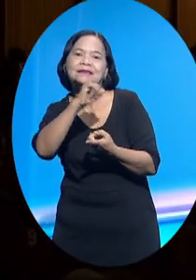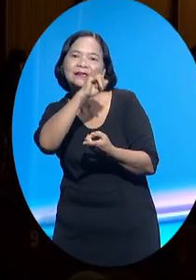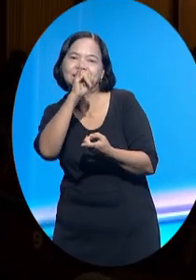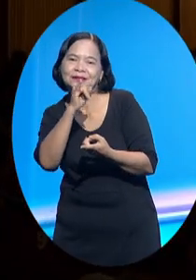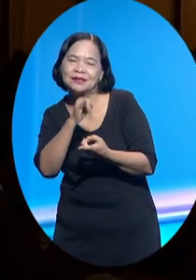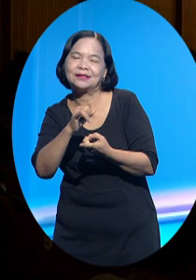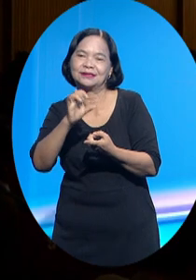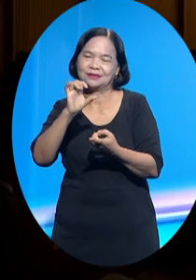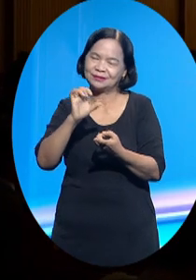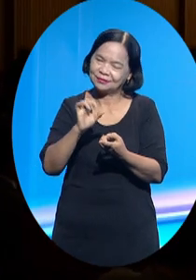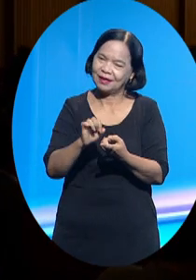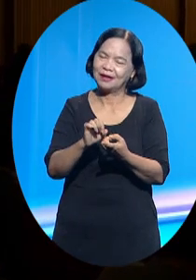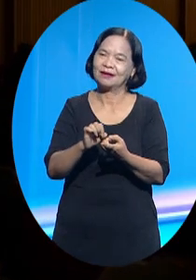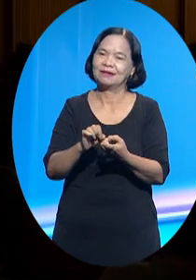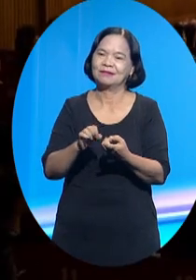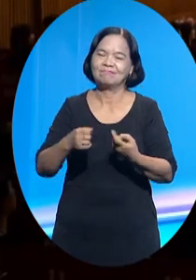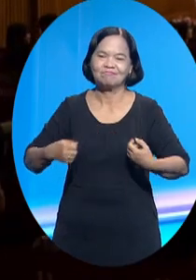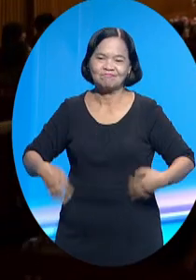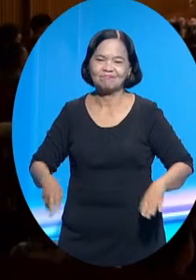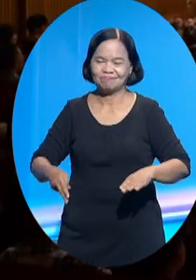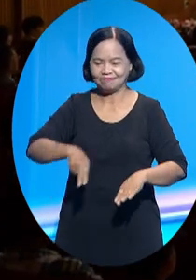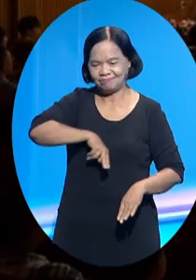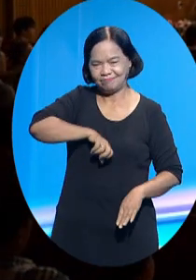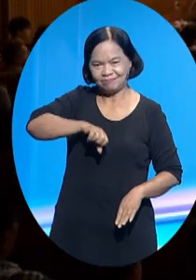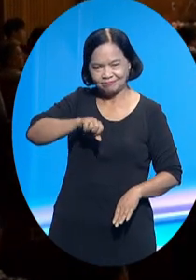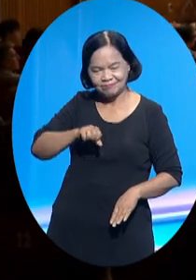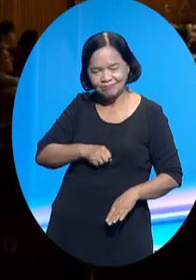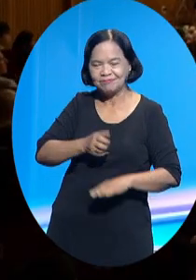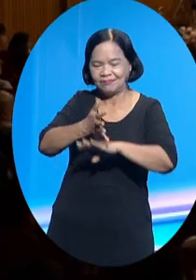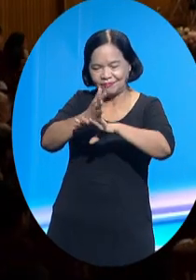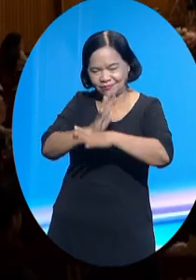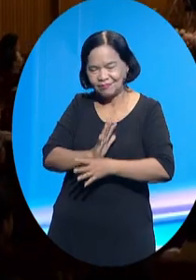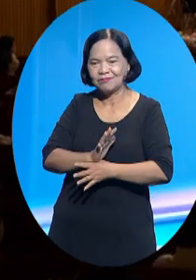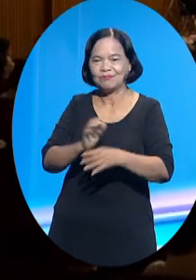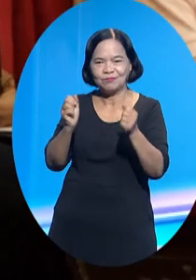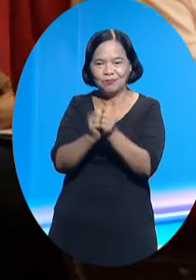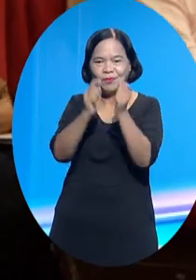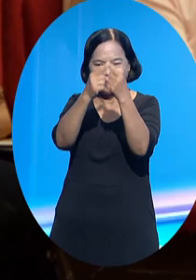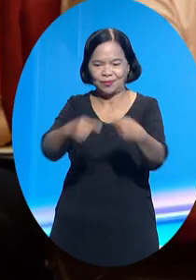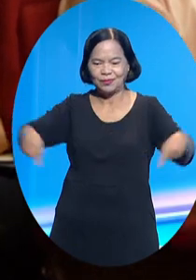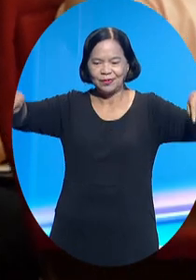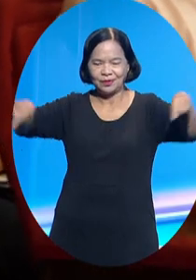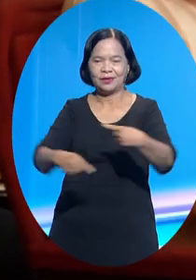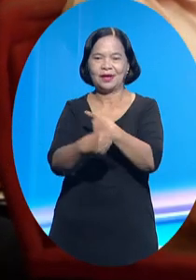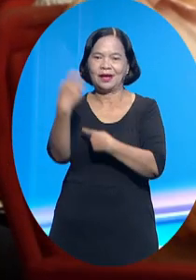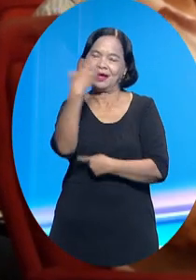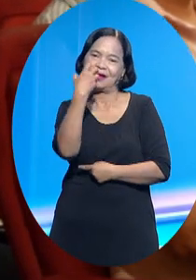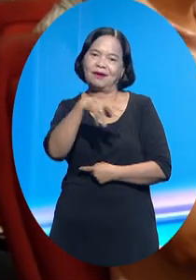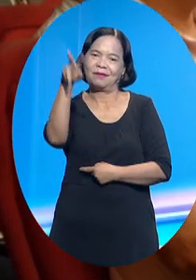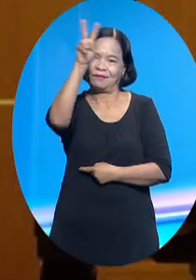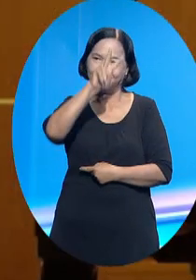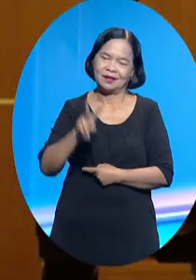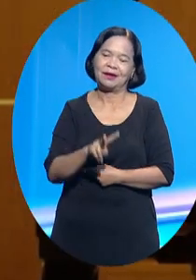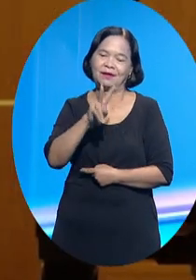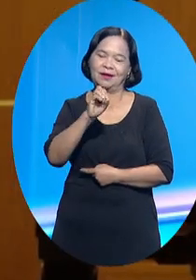Jean Sibelius được biểu diễn bởi các nghệ sĩ tài năng kết hợp cùng với dàn nhạc Giao hưởng Việt Nam, hòa nhạc Toyota